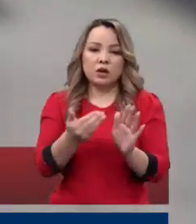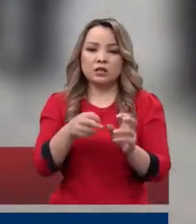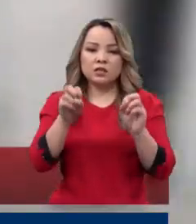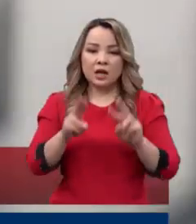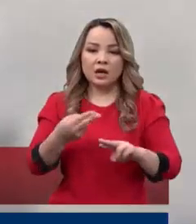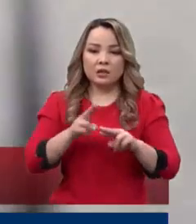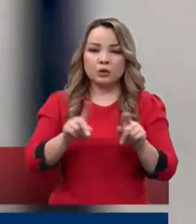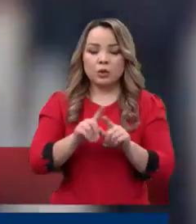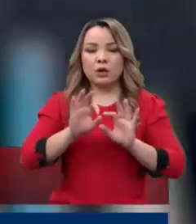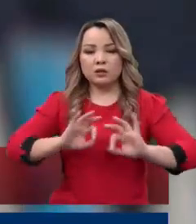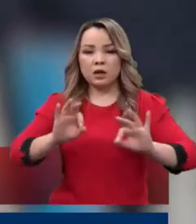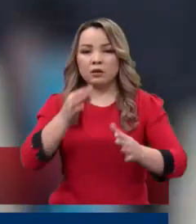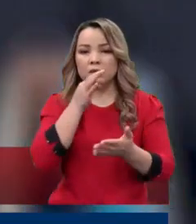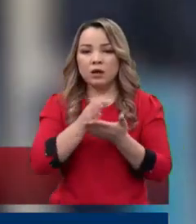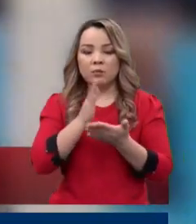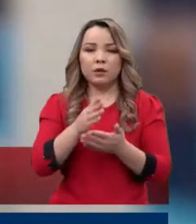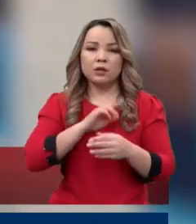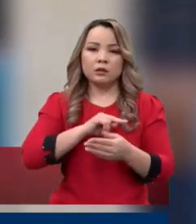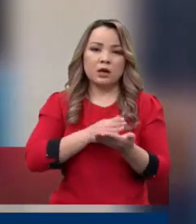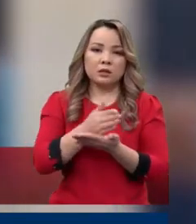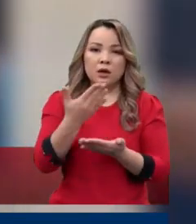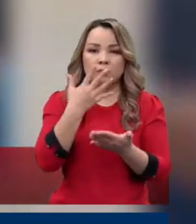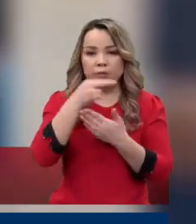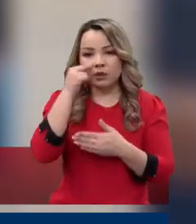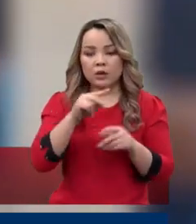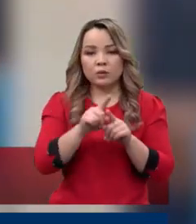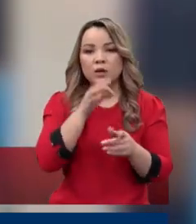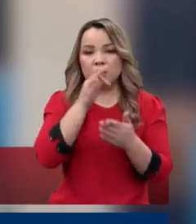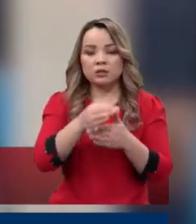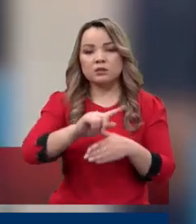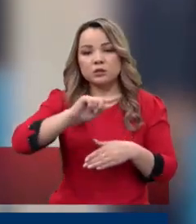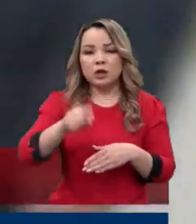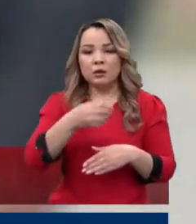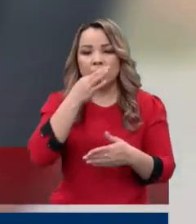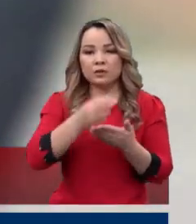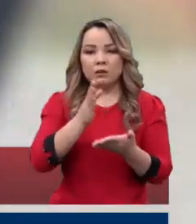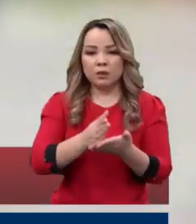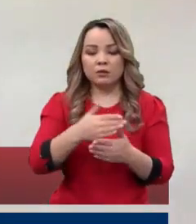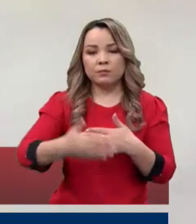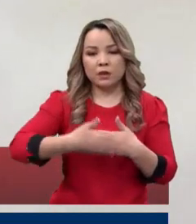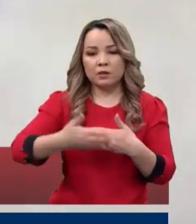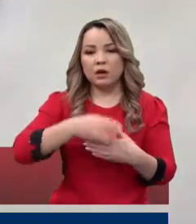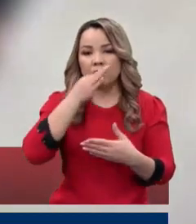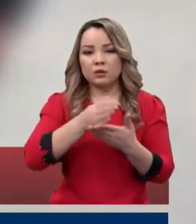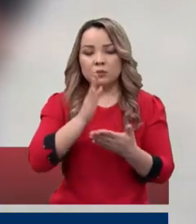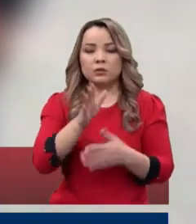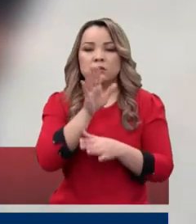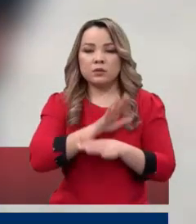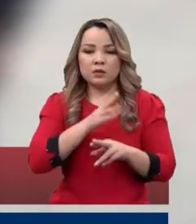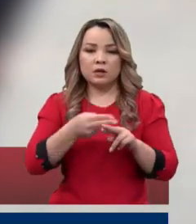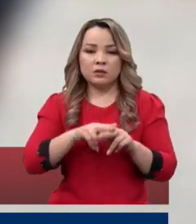сөйтіп тұрғынға басу айтып, тіпті қол астындағы қызметкерлерін кінәлісіңдер деп сыбап алды. Сендер шашылды десе баса аласыңдар ғой